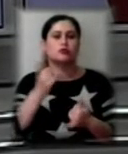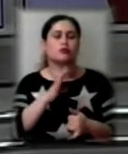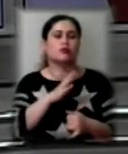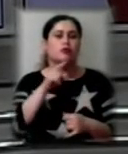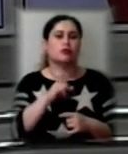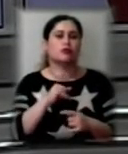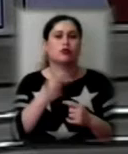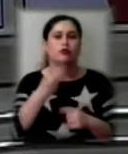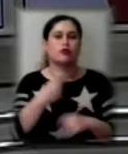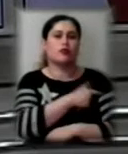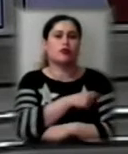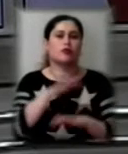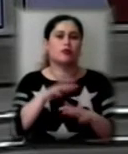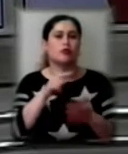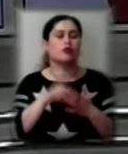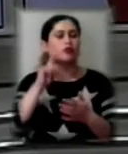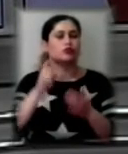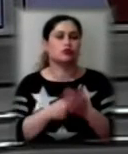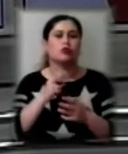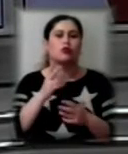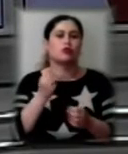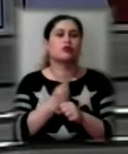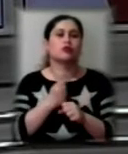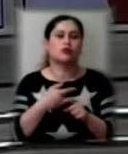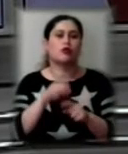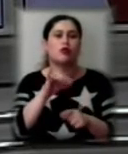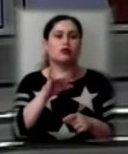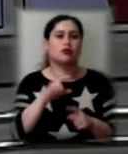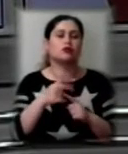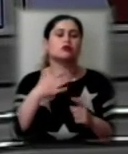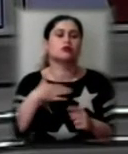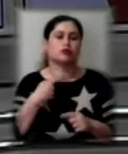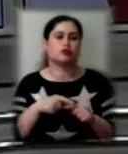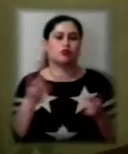лікарнях міста та дізнались, кому роблять цей аналіз і навіщо він потрібен.